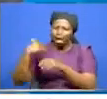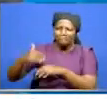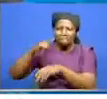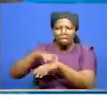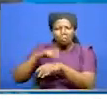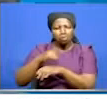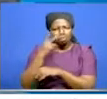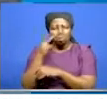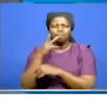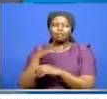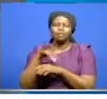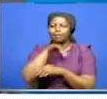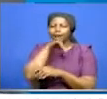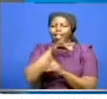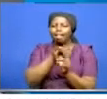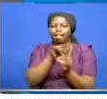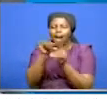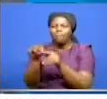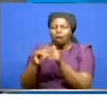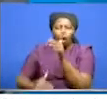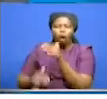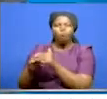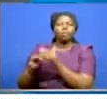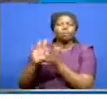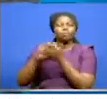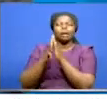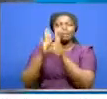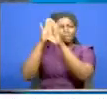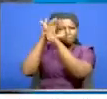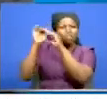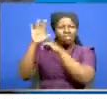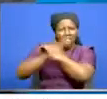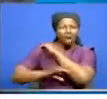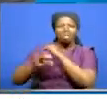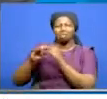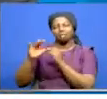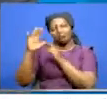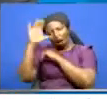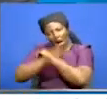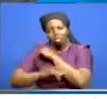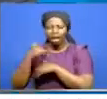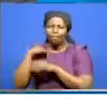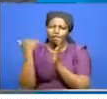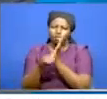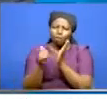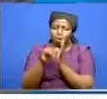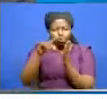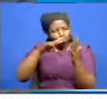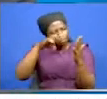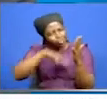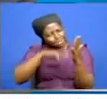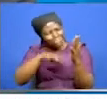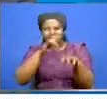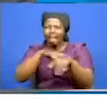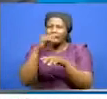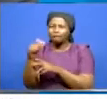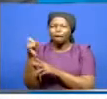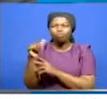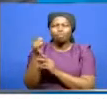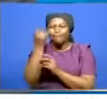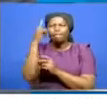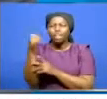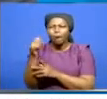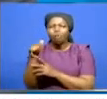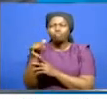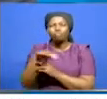ya kuleta kuingia katika level ya kuwa kiongozi inji, iji inakuwa na furugu. Au hujasoma nyakati ukaelewa ni kwamba ni Mungu